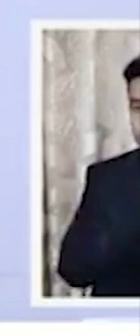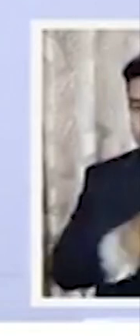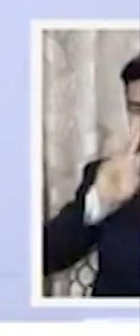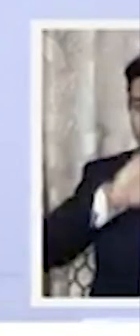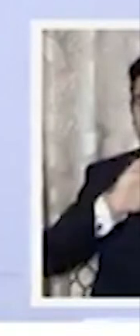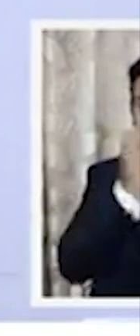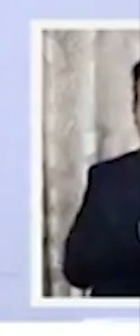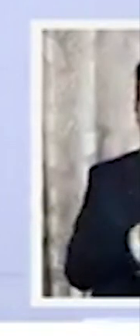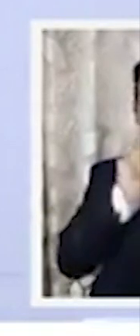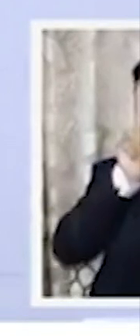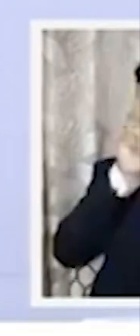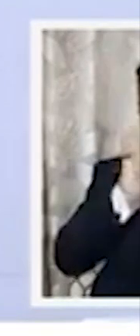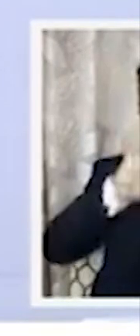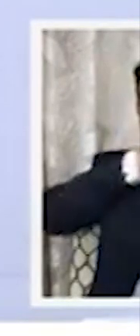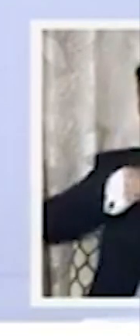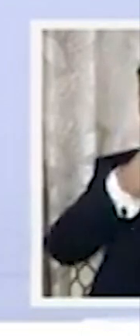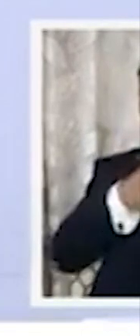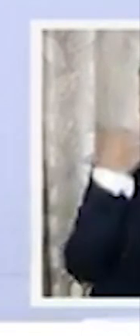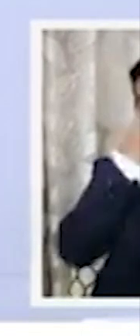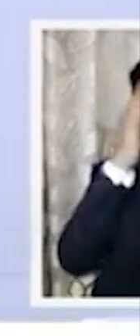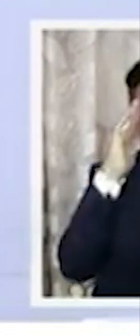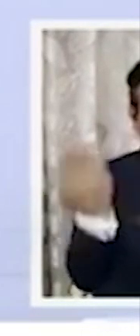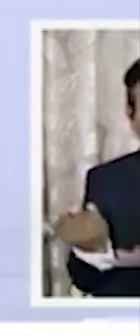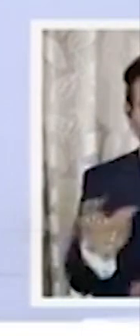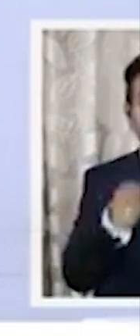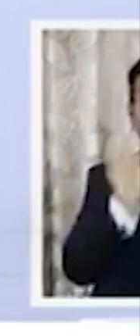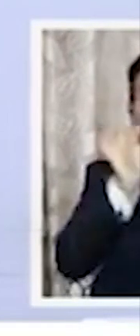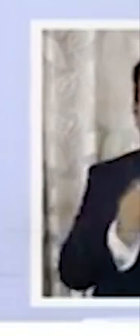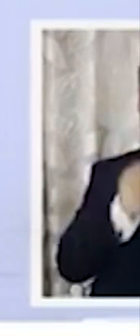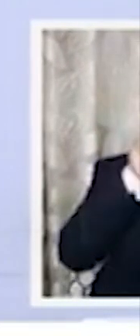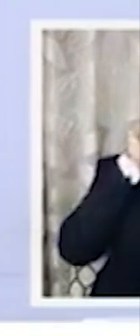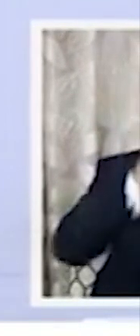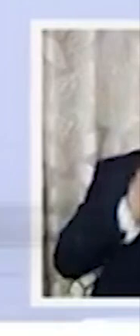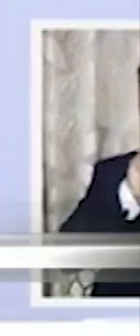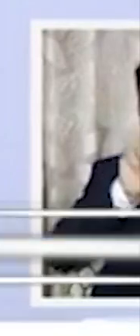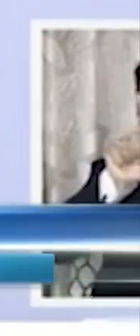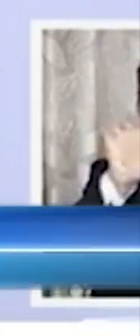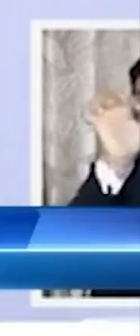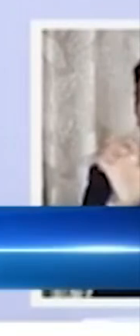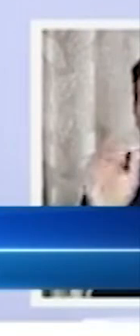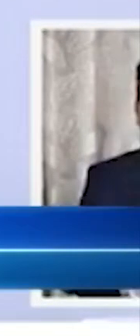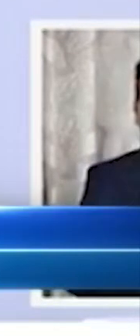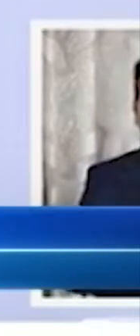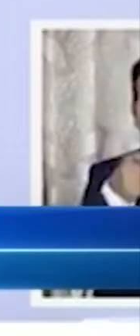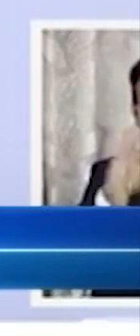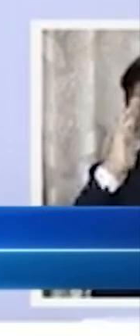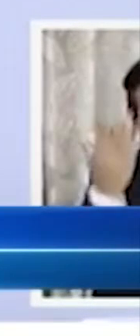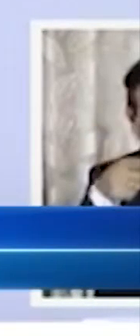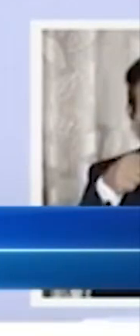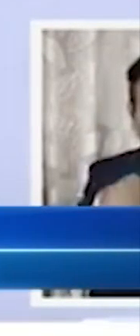ঘন্টায় মৃত্যুবরণ করেছেন 44 জন, এ পর্যন্ত 2,096 জন। শনাক্ত বিবেচনায় মৃত্যুর হার